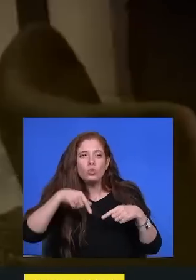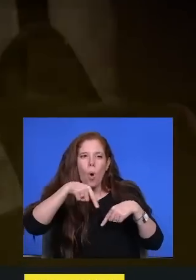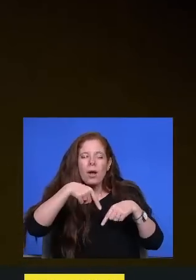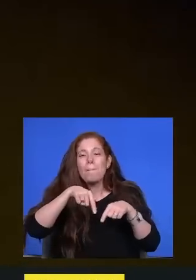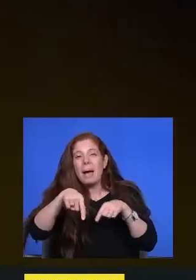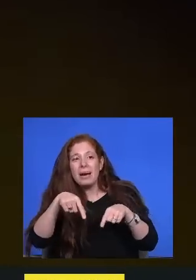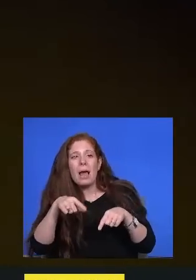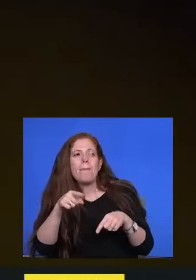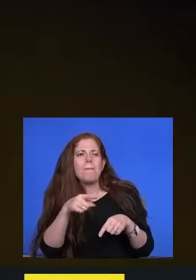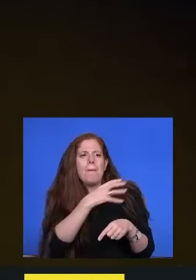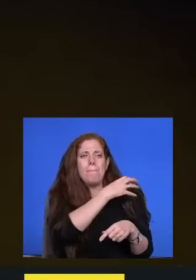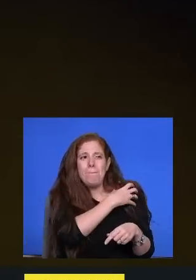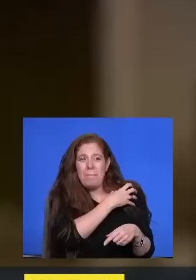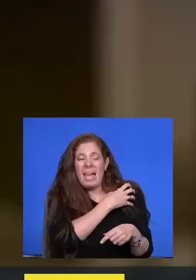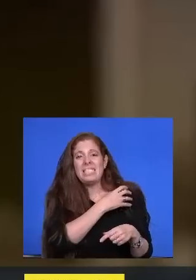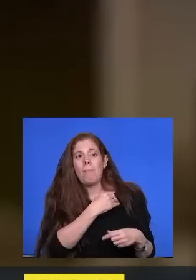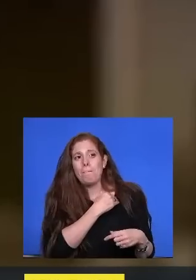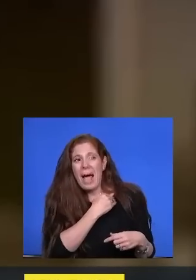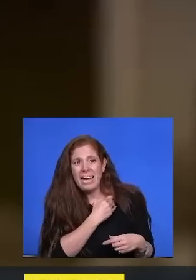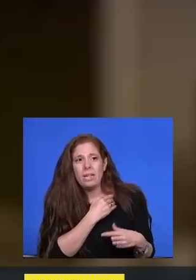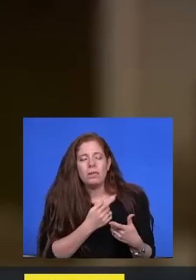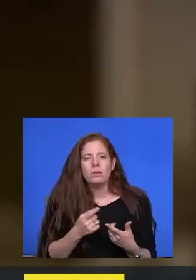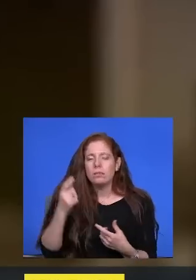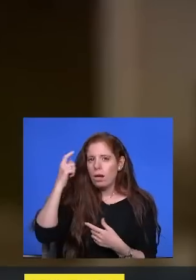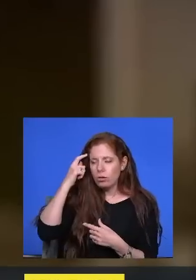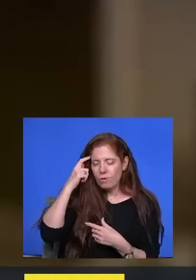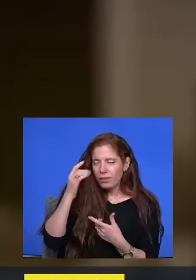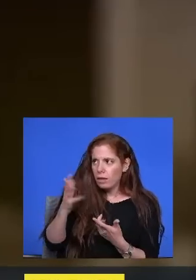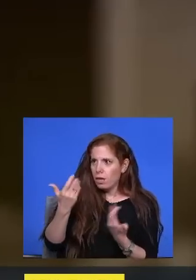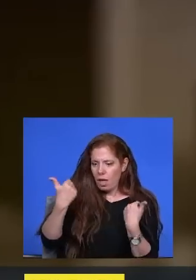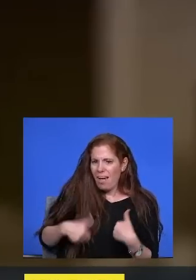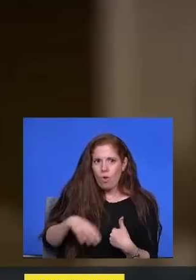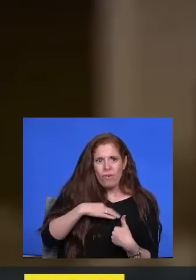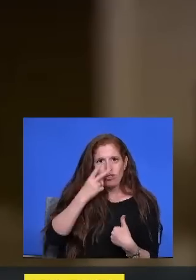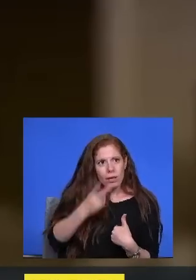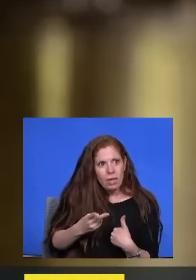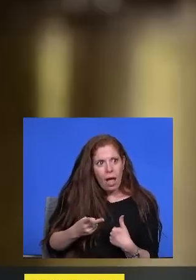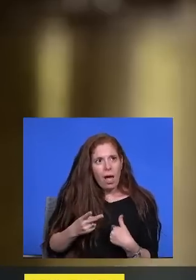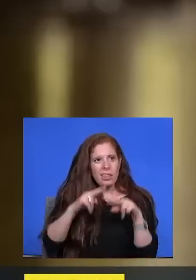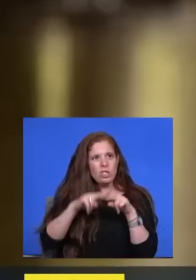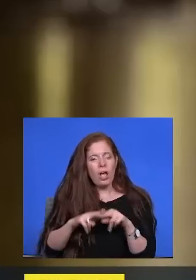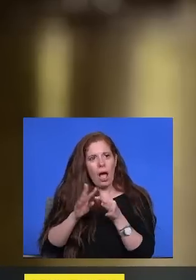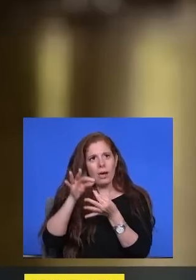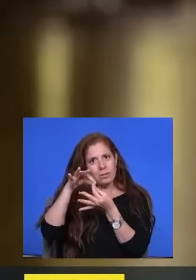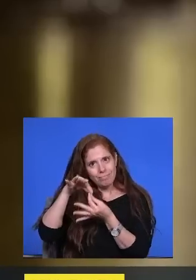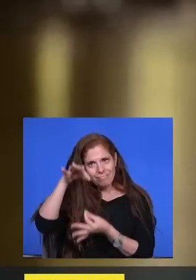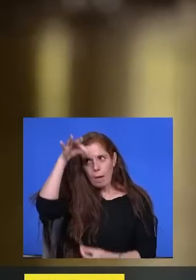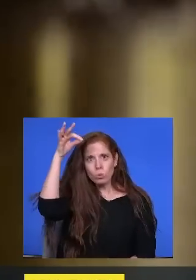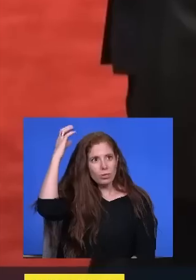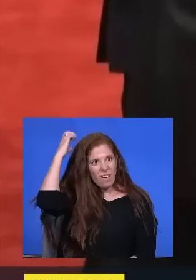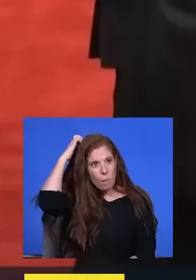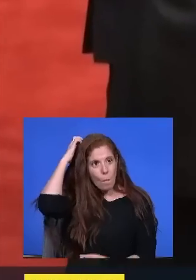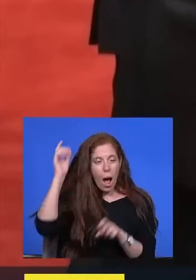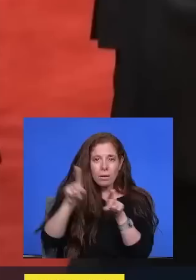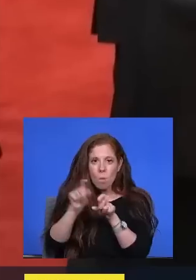right clavicle broken, right shoulder broken. And they're like, what's my body look like? Am I just going to be like a spine and a brain, like a science